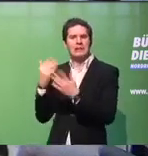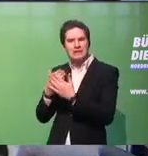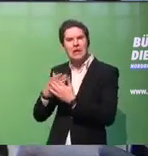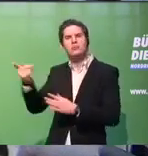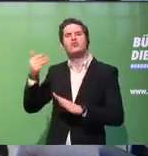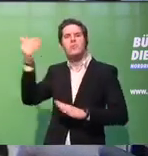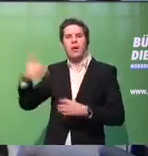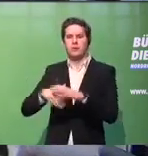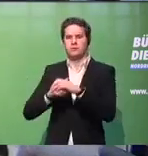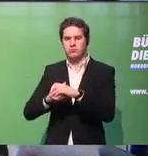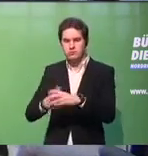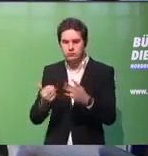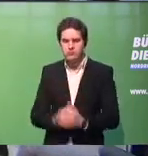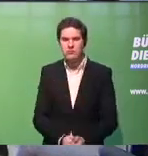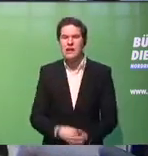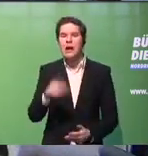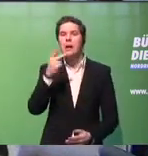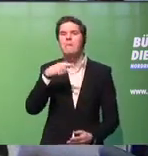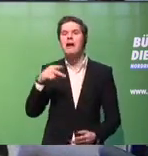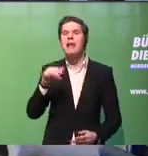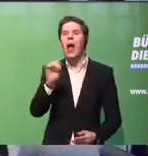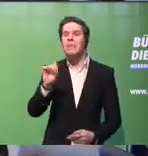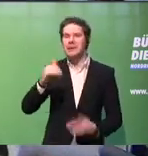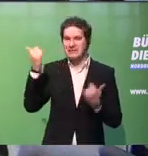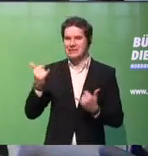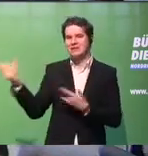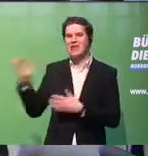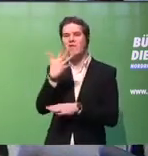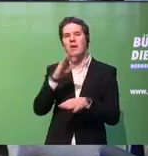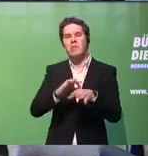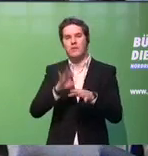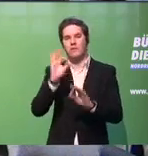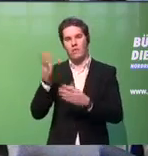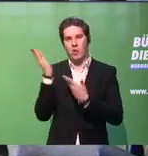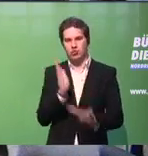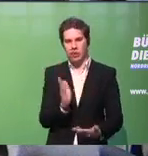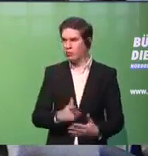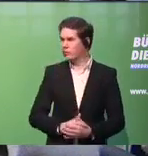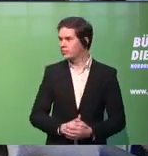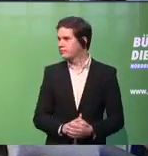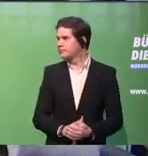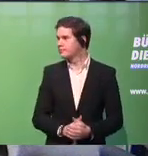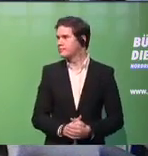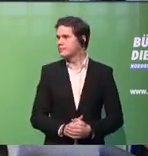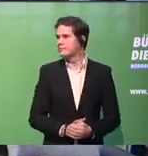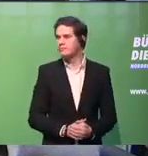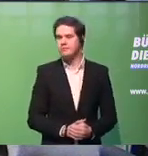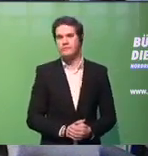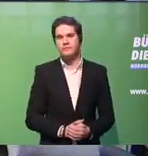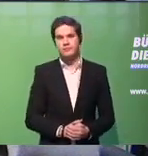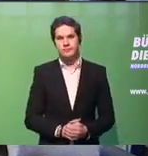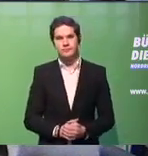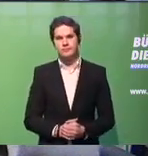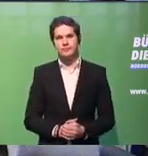Peter Alberts. Peter, du hast 5 Minuten, dich vorzustellen. Bitte schön. Das könnte ja sein. Genau, deswegen